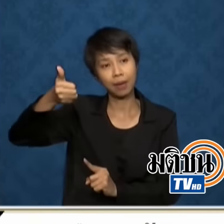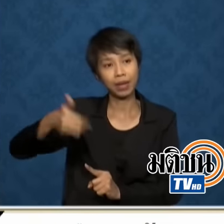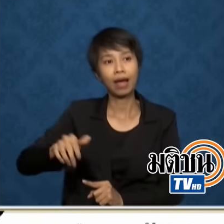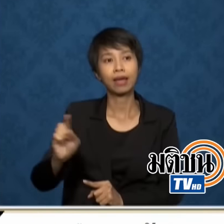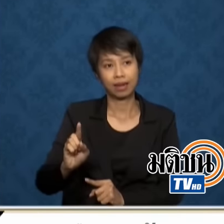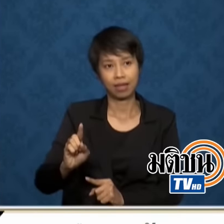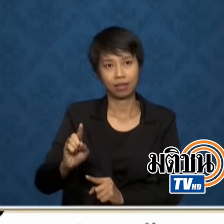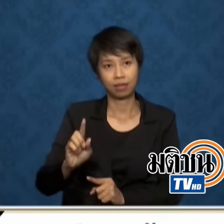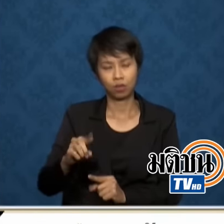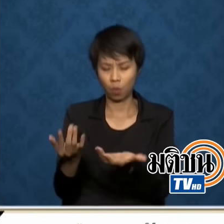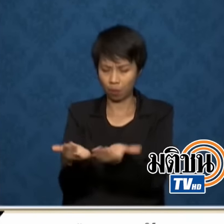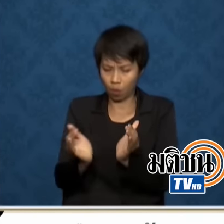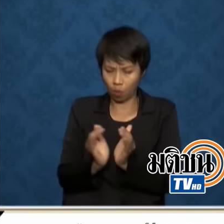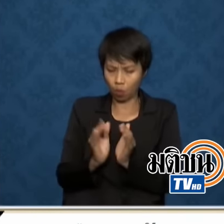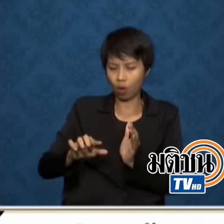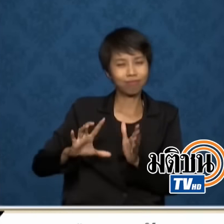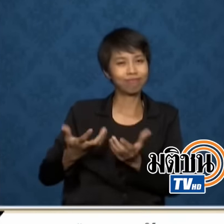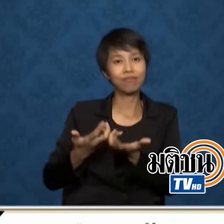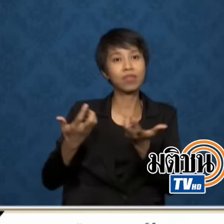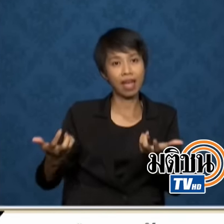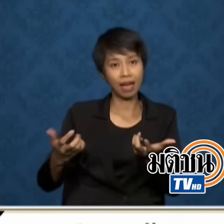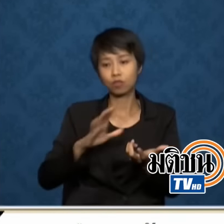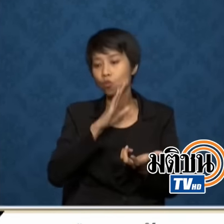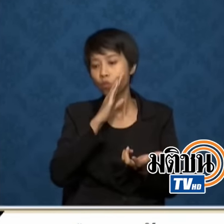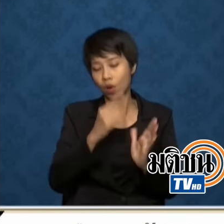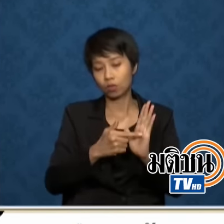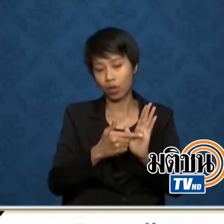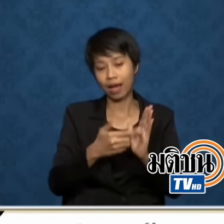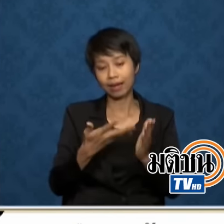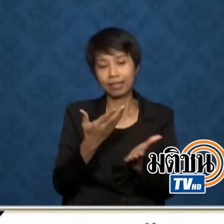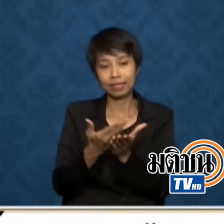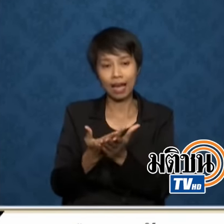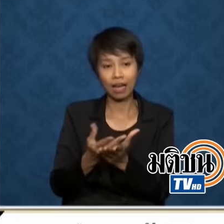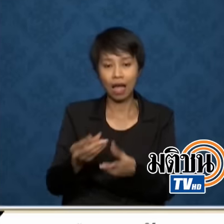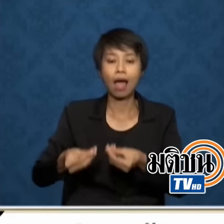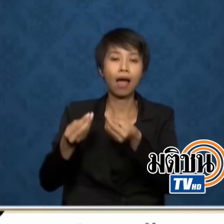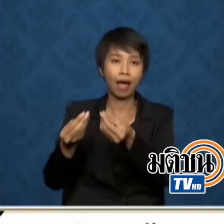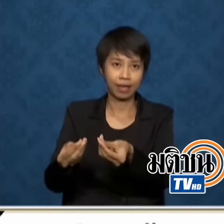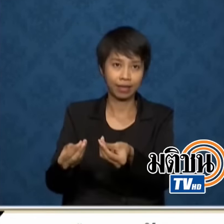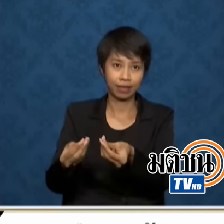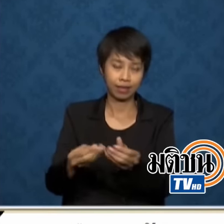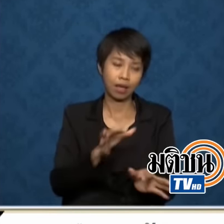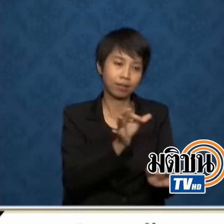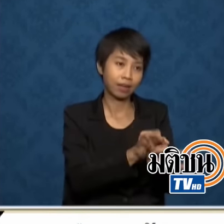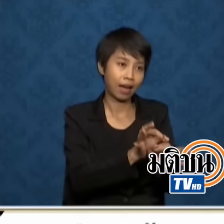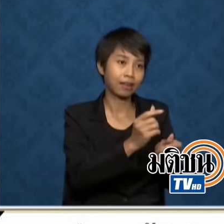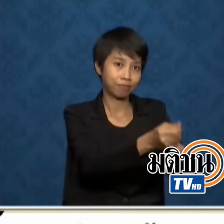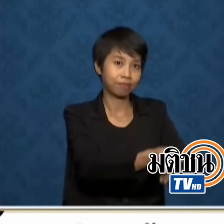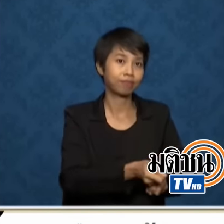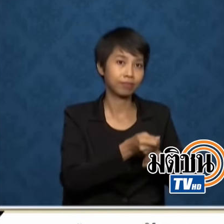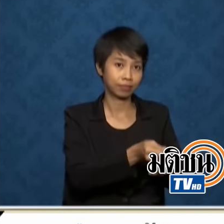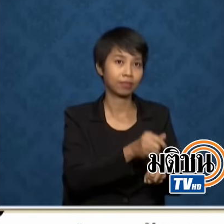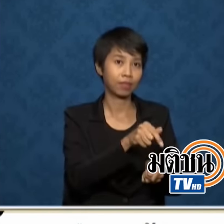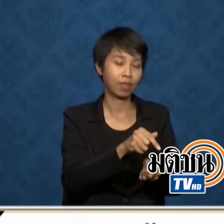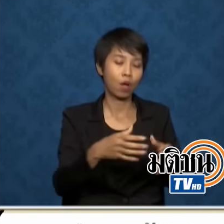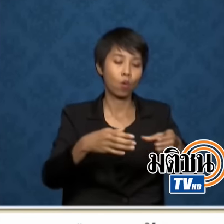ของครัวเรือนด้วยนะคะเพราะว่าปกติเวลาที่แจกเนี่ยเราเคยแจกเงินผ่านธกส.ในฐานะที่เป็นเ